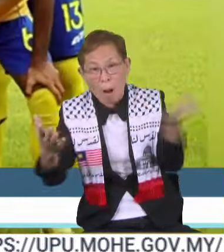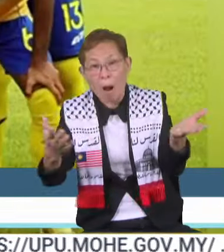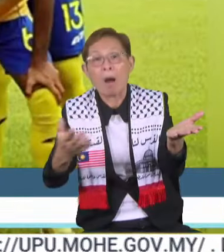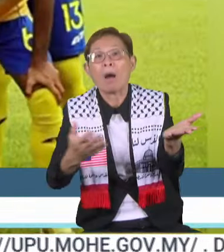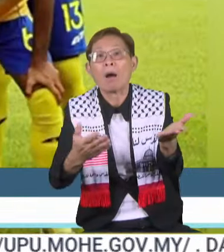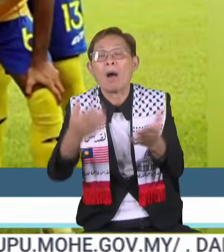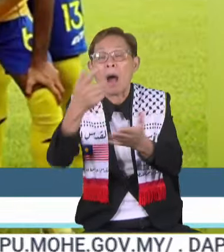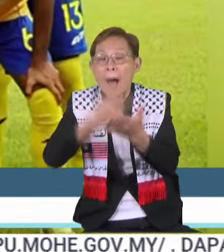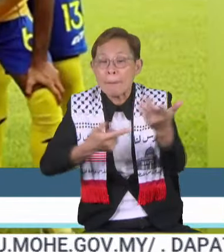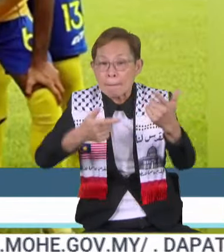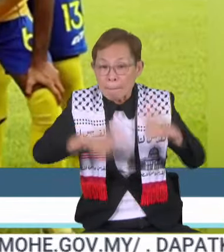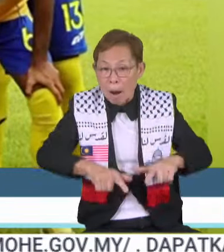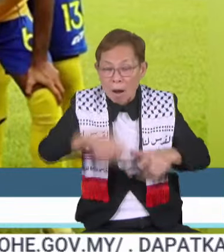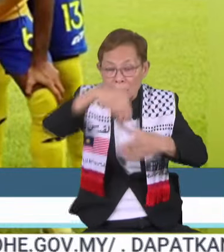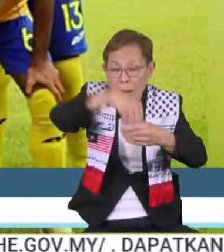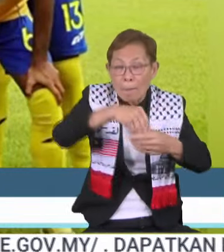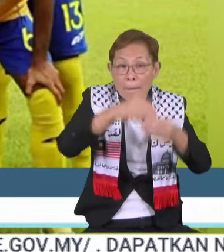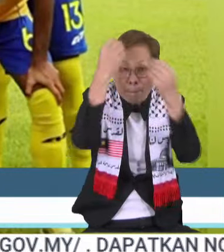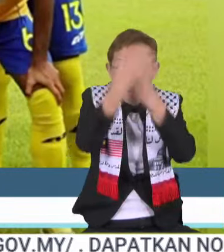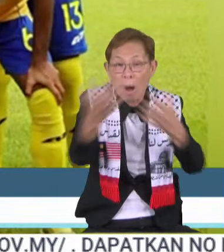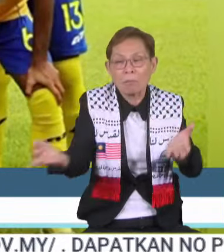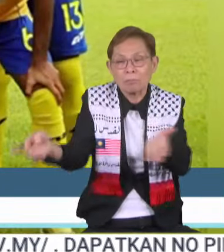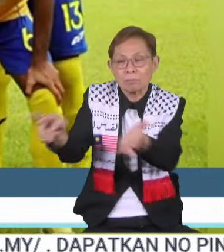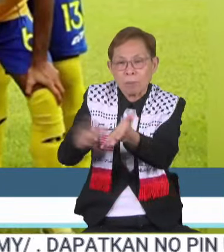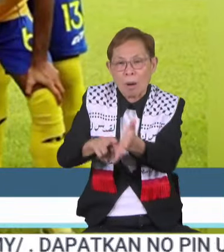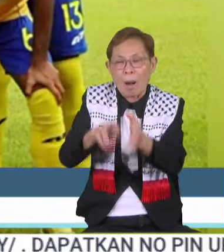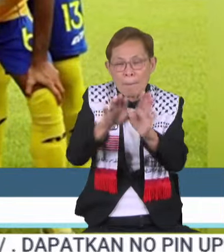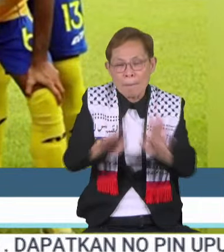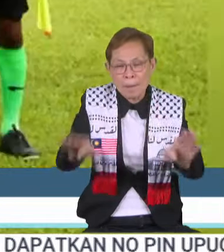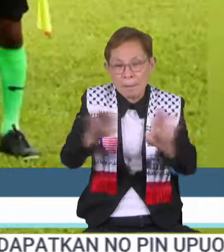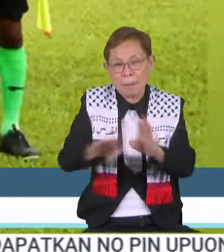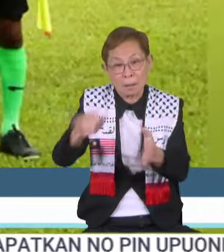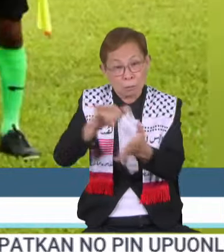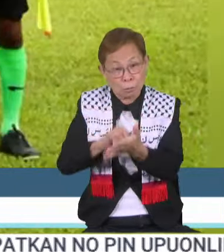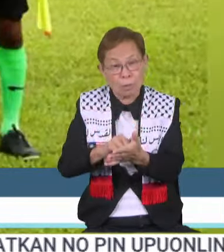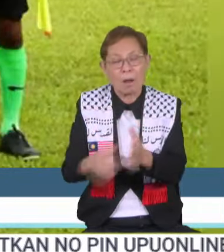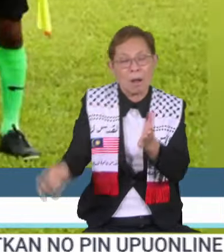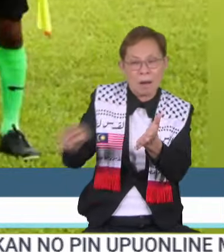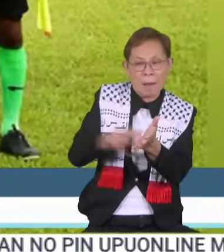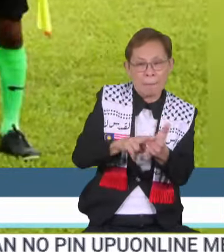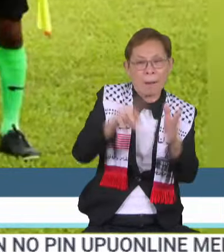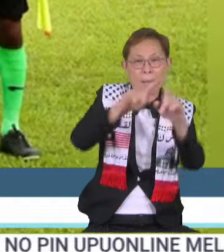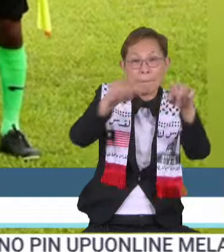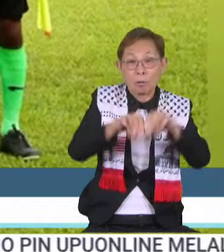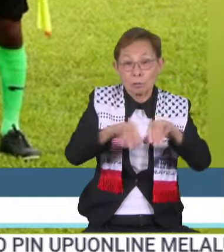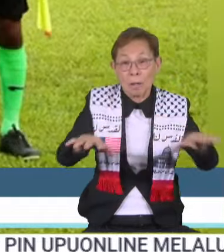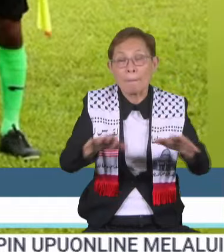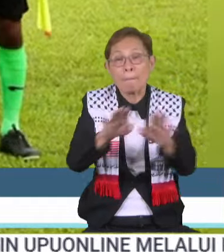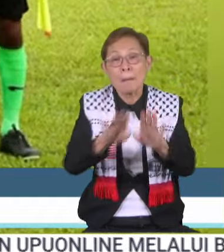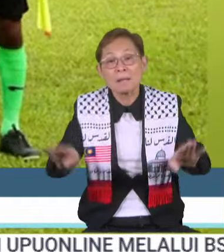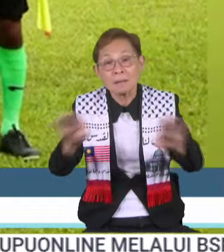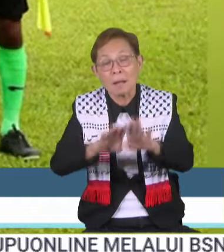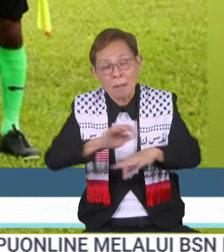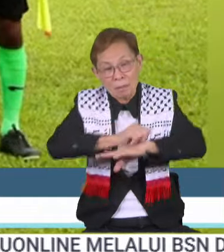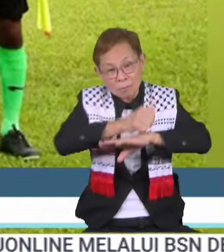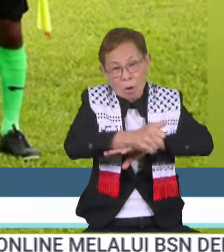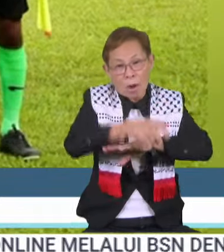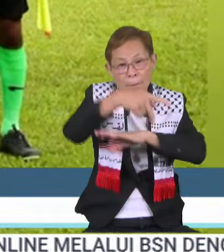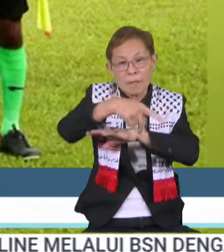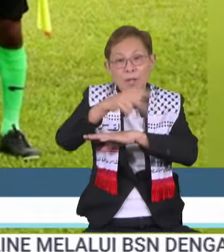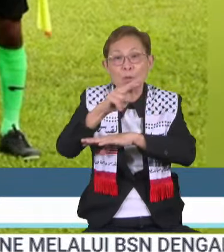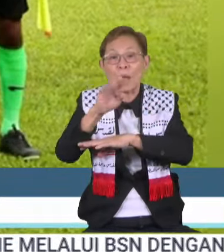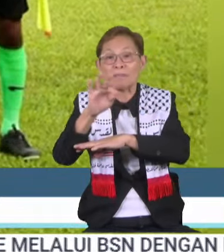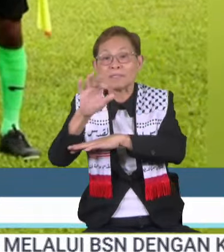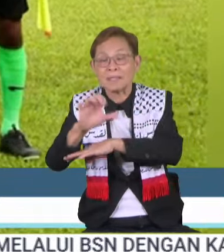sumber dalaman yang dimaksudkan dalam melaporkan berita terbabit. Laporan portal berita itu antaranya mendakwa